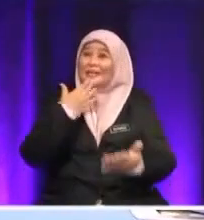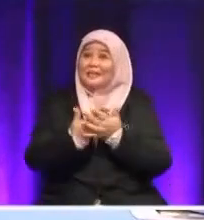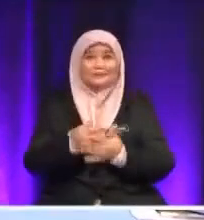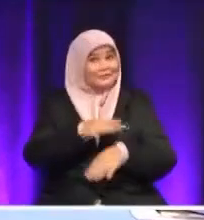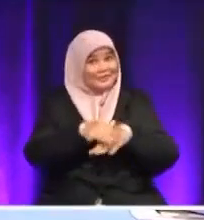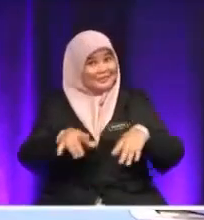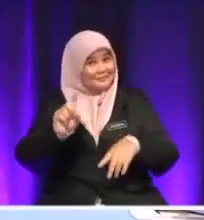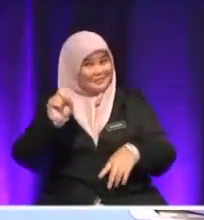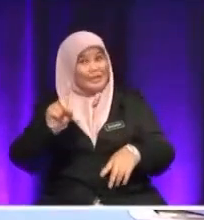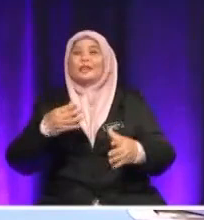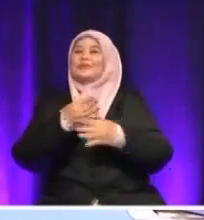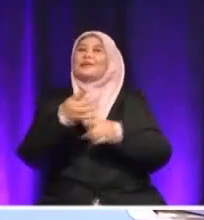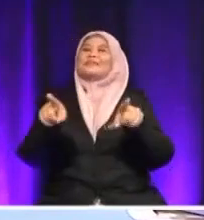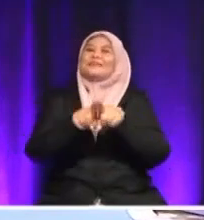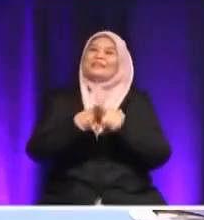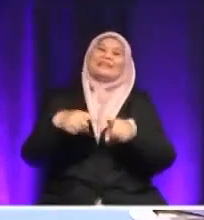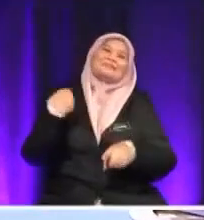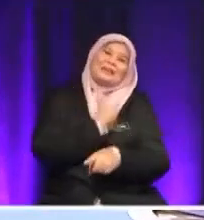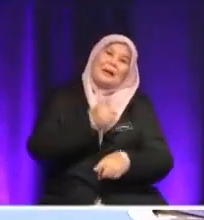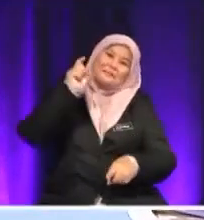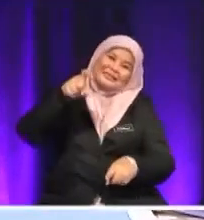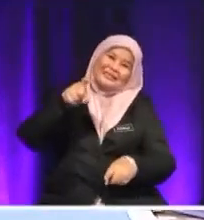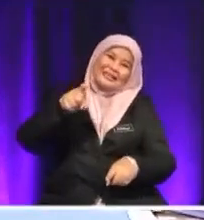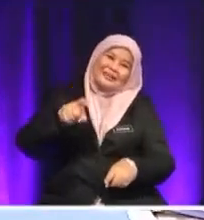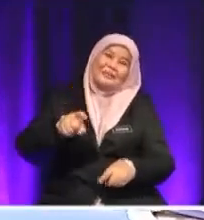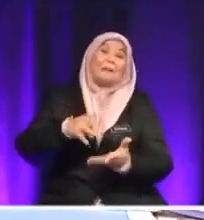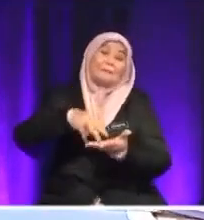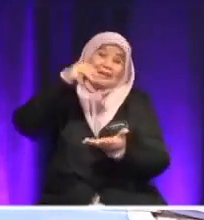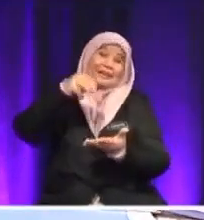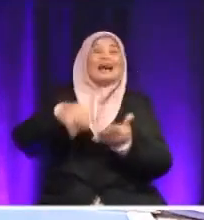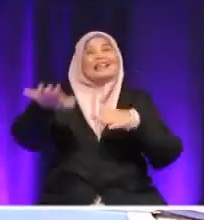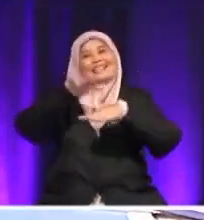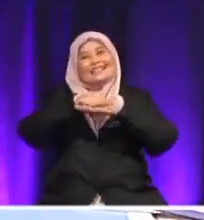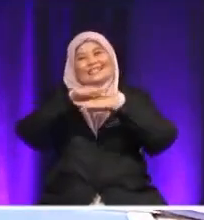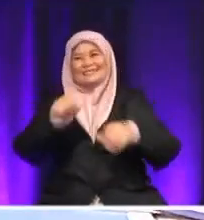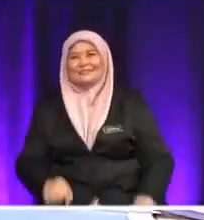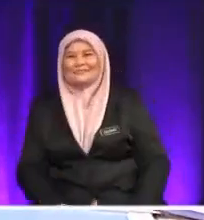ke mana-mana. Teruskan bersama dengan kami pastinya dalam slot Menengah Atas.